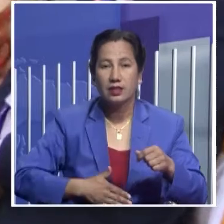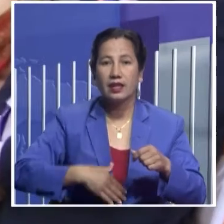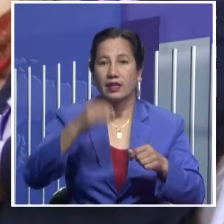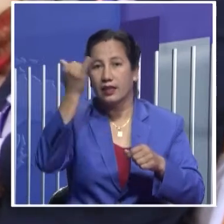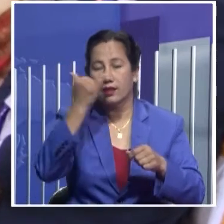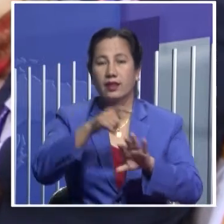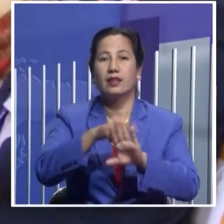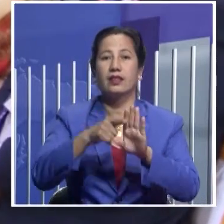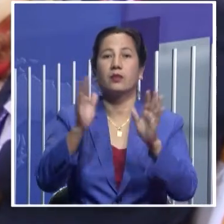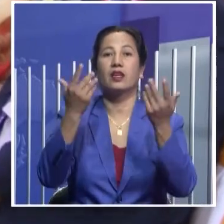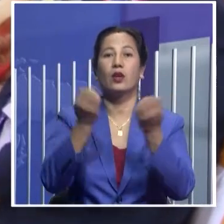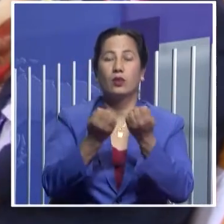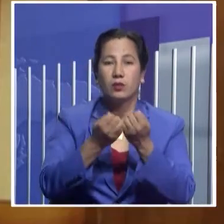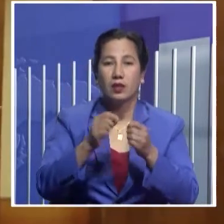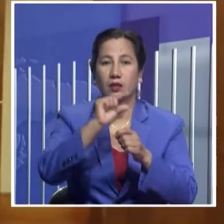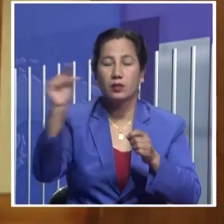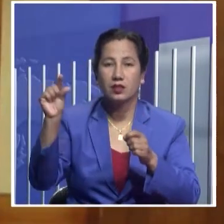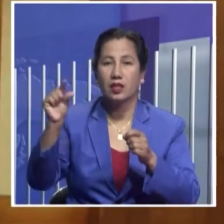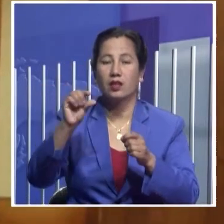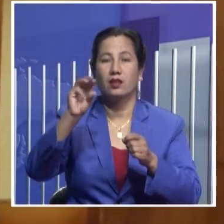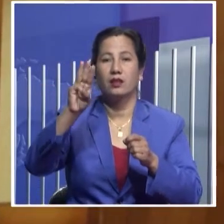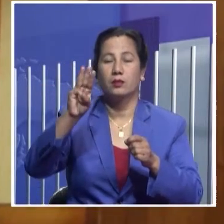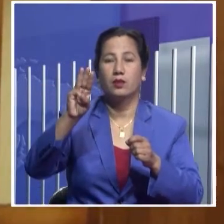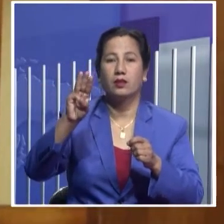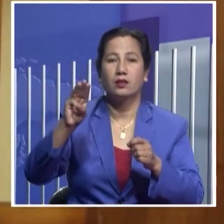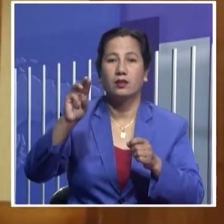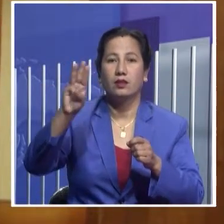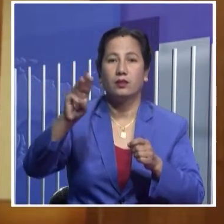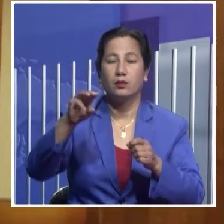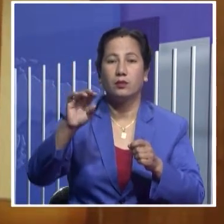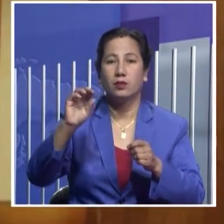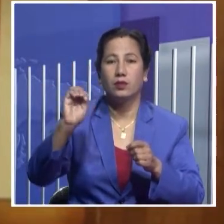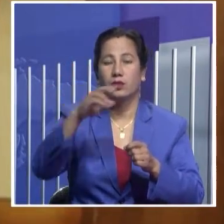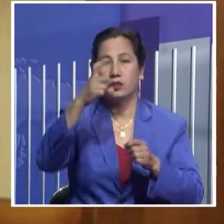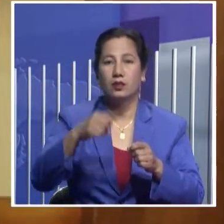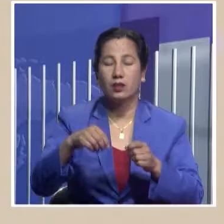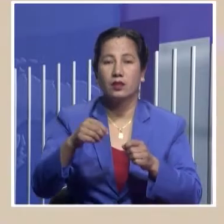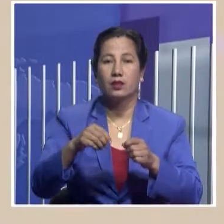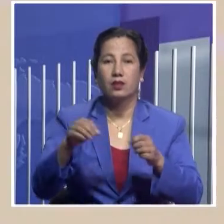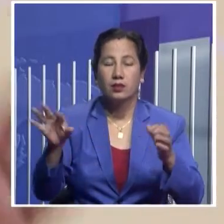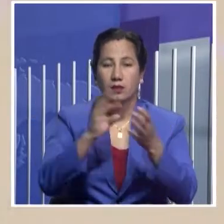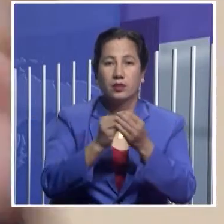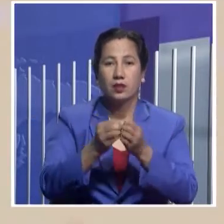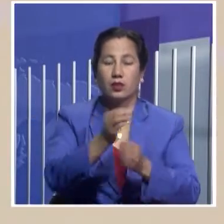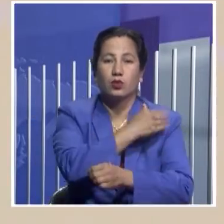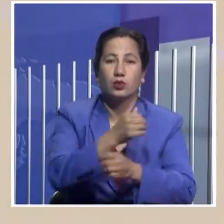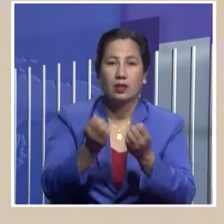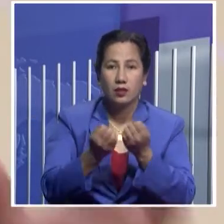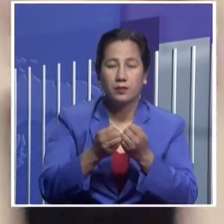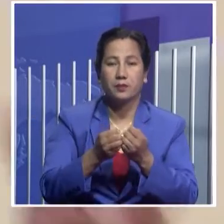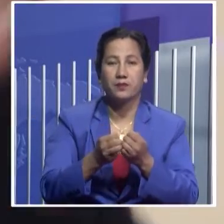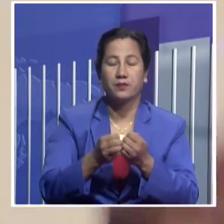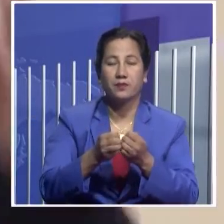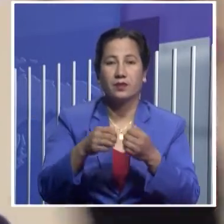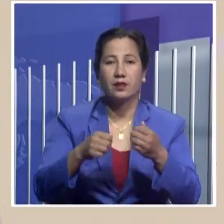लैङ्गिक नीतिमा के हुने भन्ने बारेमा मस्यौदा मौन रहेको भन्दै यसलाई समावेश गर्न सुझाव दिनुभयो। बनाए पनि प्रधानमन्त्री बनाए